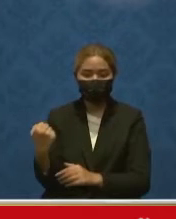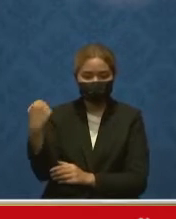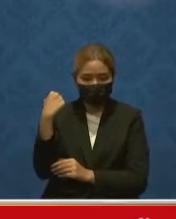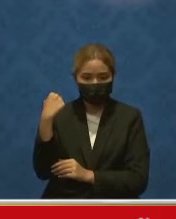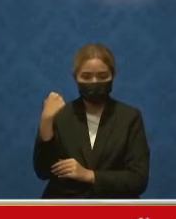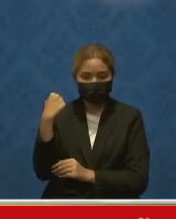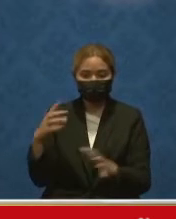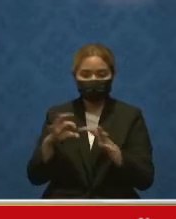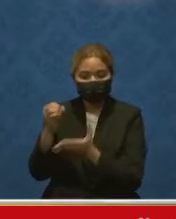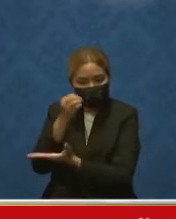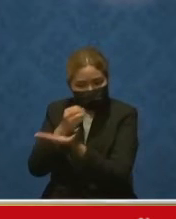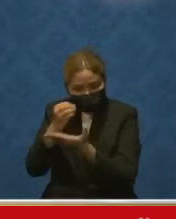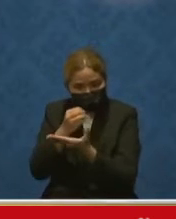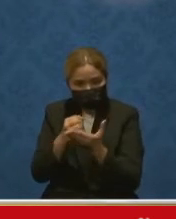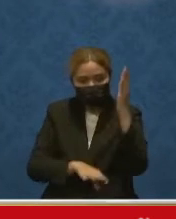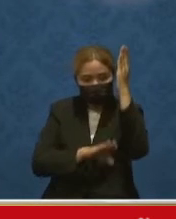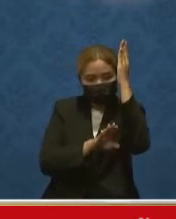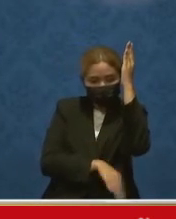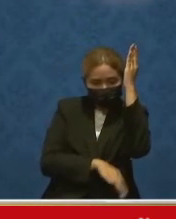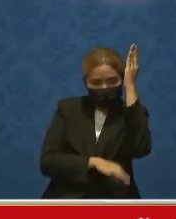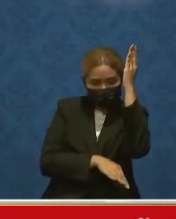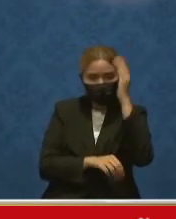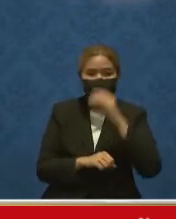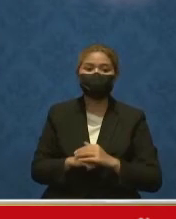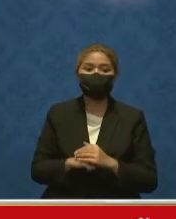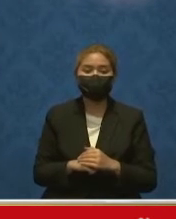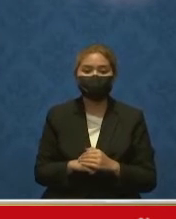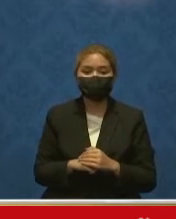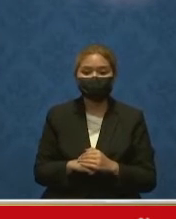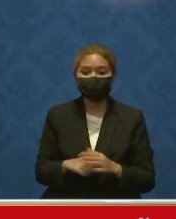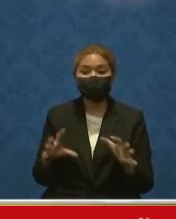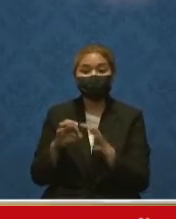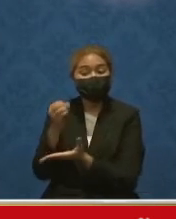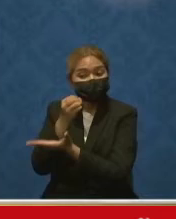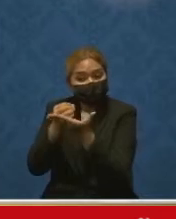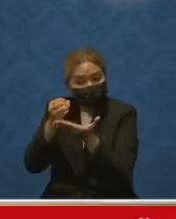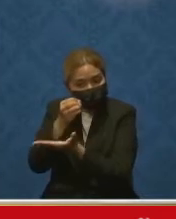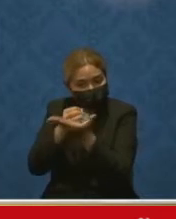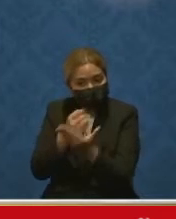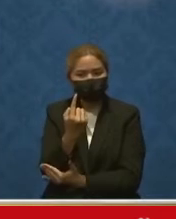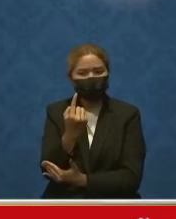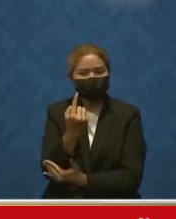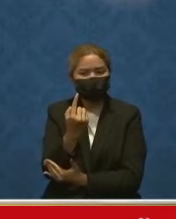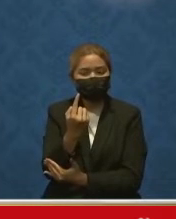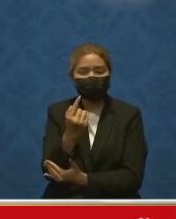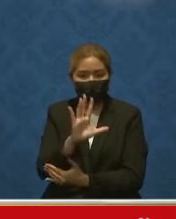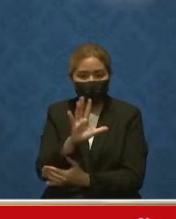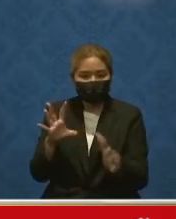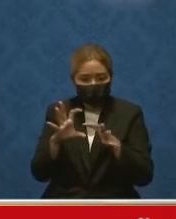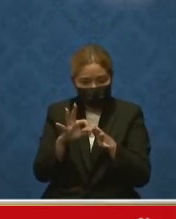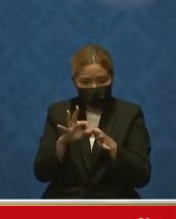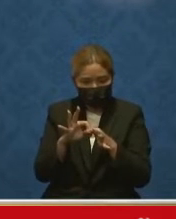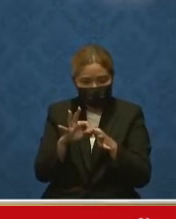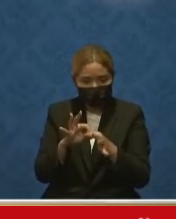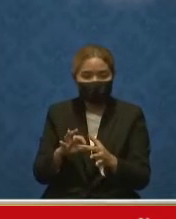ต่างๆเดี๋ยวว่าจะยาเสพติดเลยครับผมพูดคำเดิมหมดตัวเดียวยังเข้าไม่ได้เลยถ้าท่าน